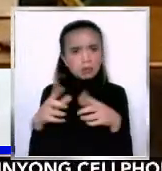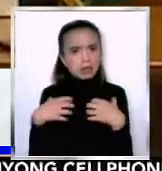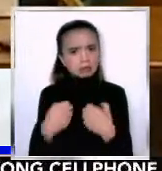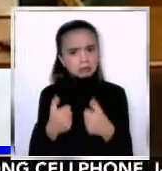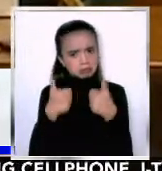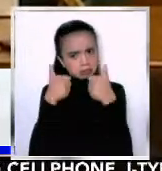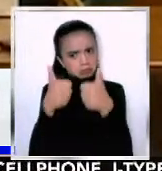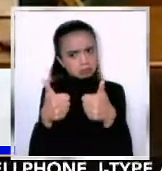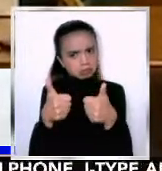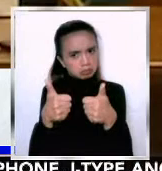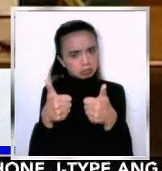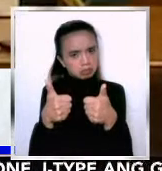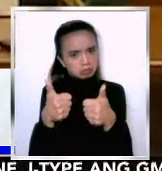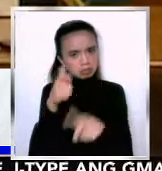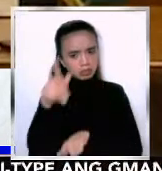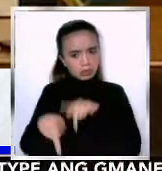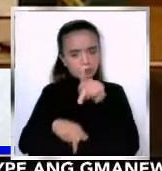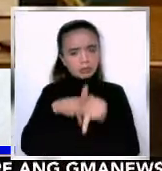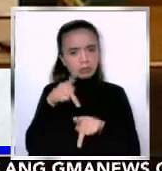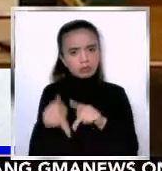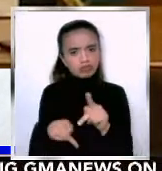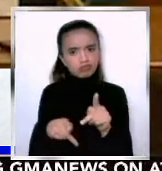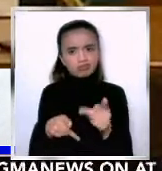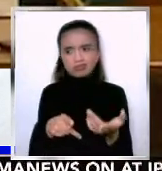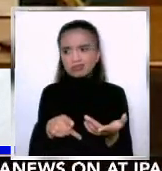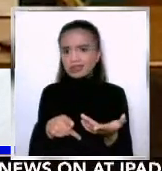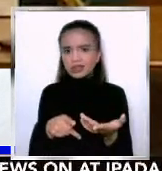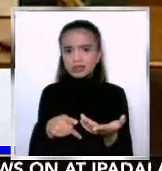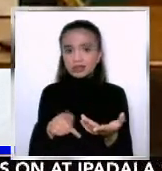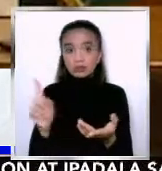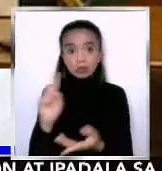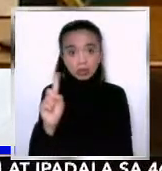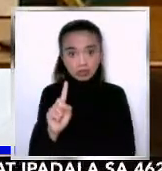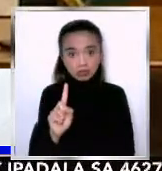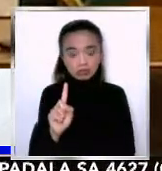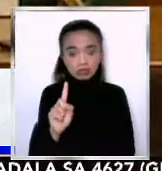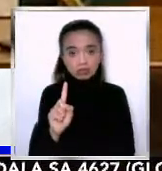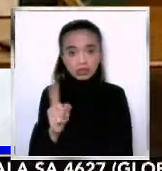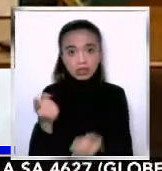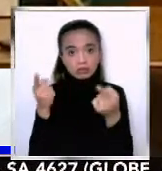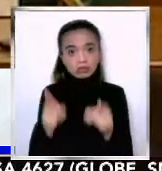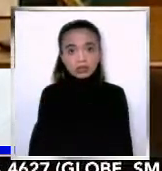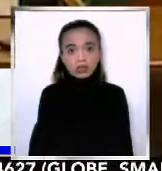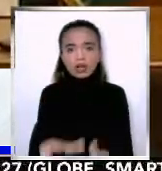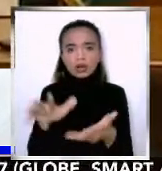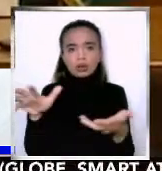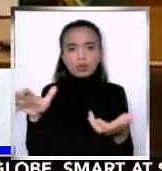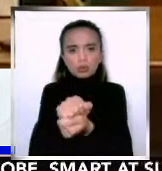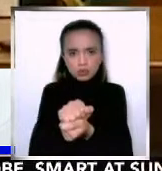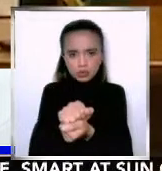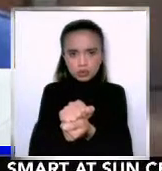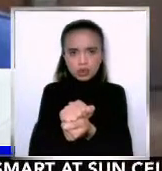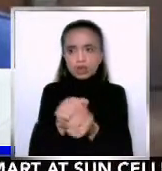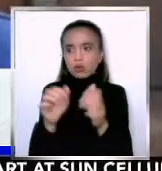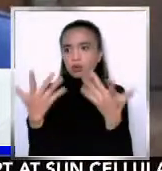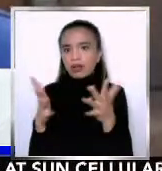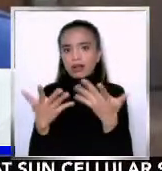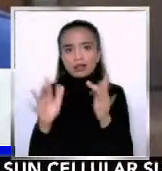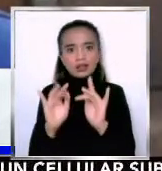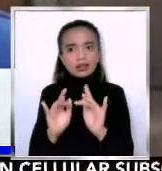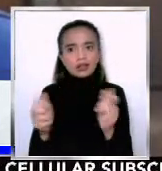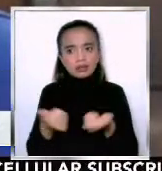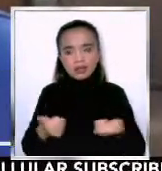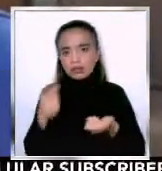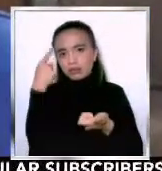mild but healthy person, ay maubusan po tayo ng ating espasyo para sa mga ibang sakit.